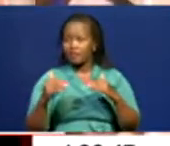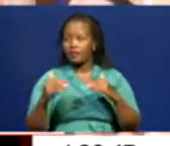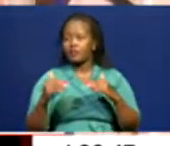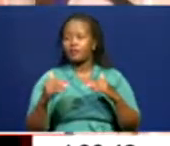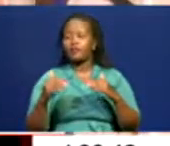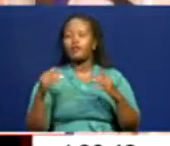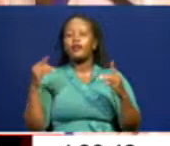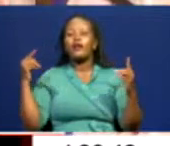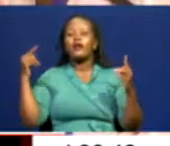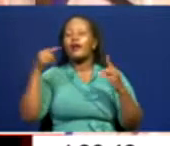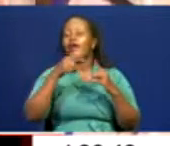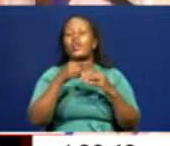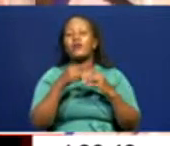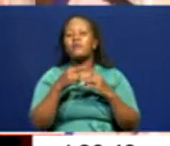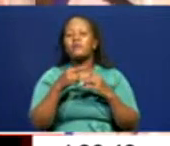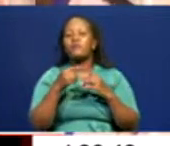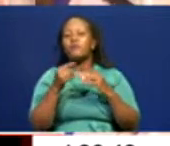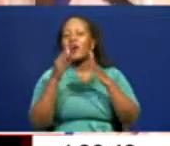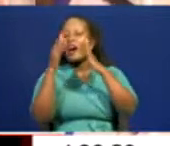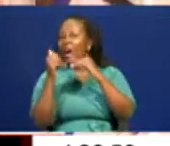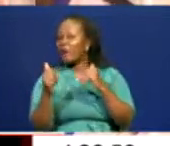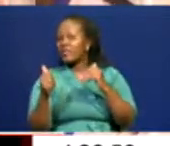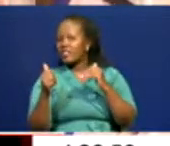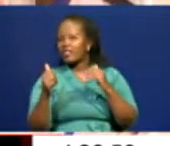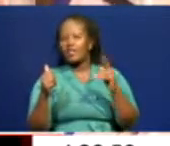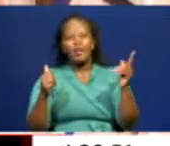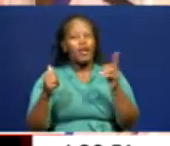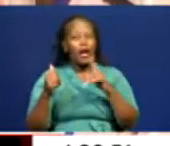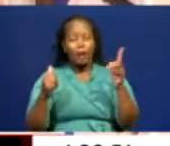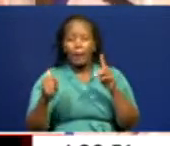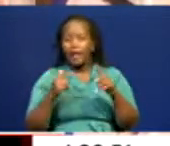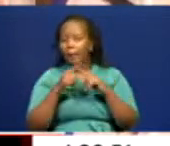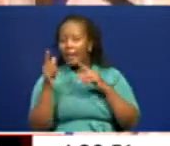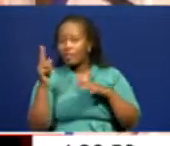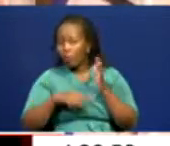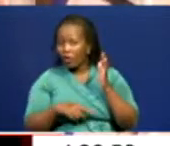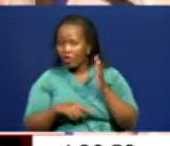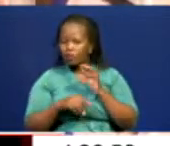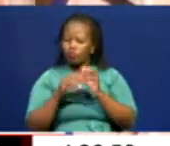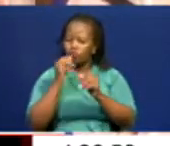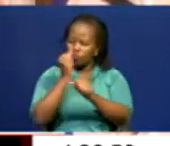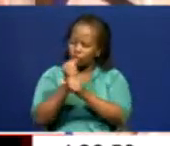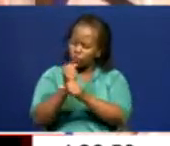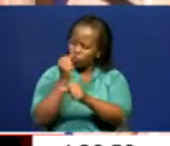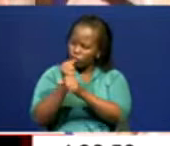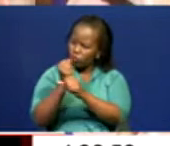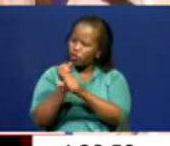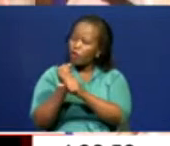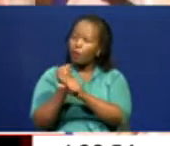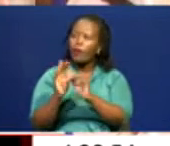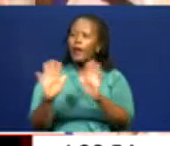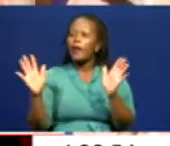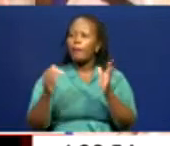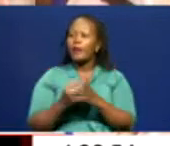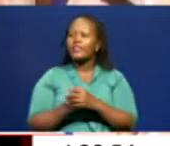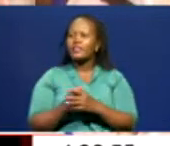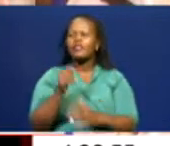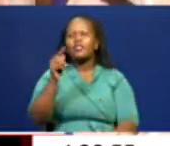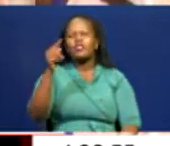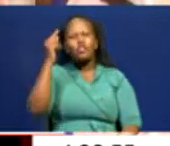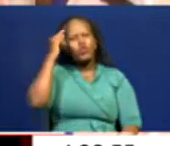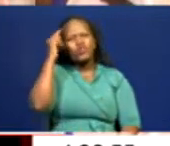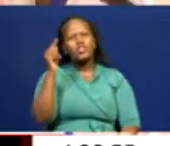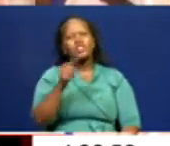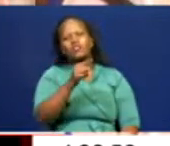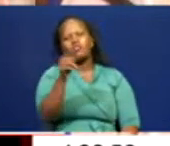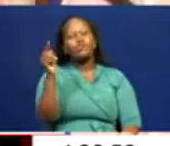kiini yake kubwa sio nyumba, kiini yake kubwa ni ajira. That's what we are looking for. Kwani mnafikiri nyinyi mtatoa wapi kazi ya